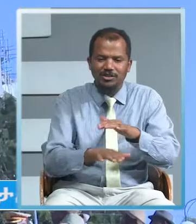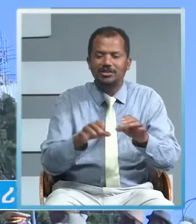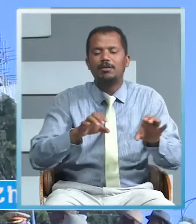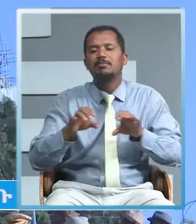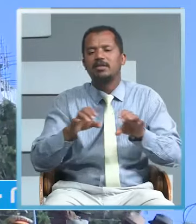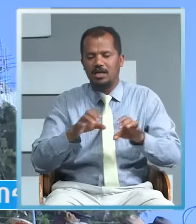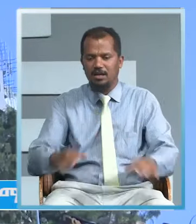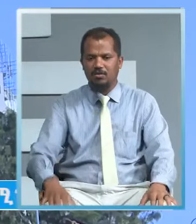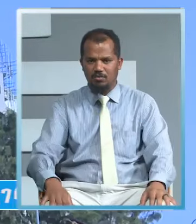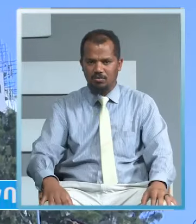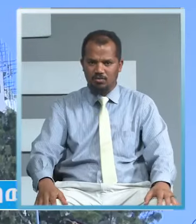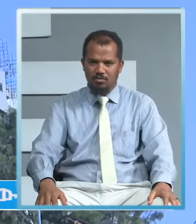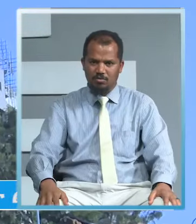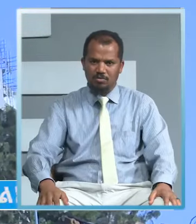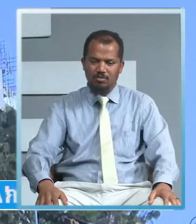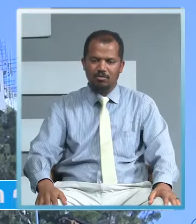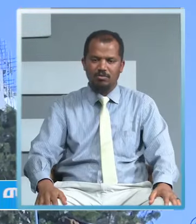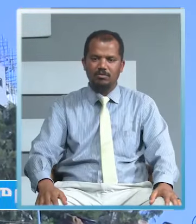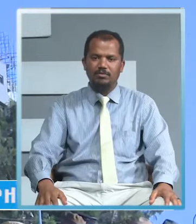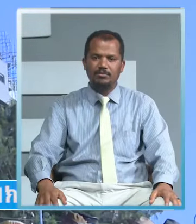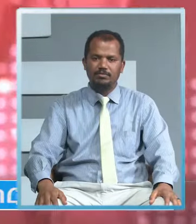የሚካሄደው።